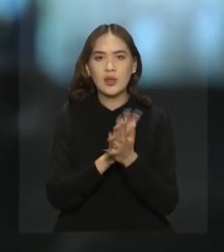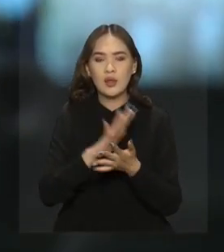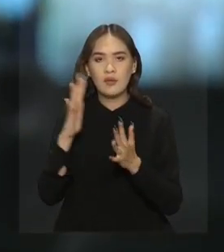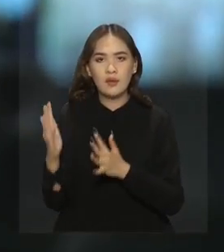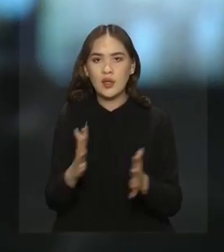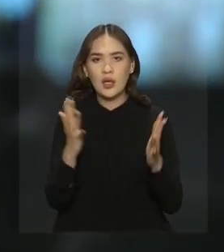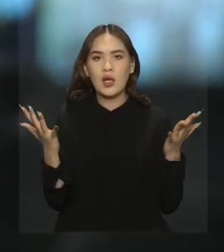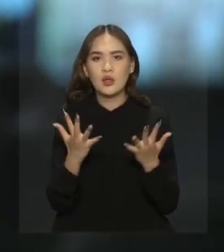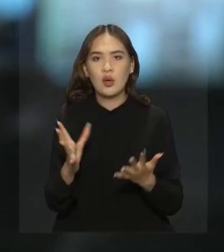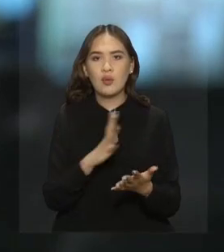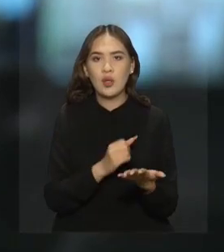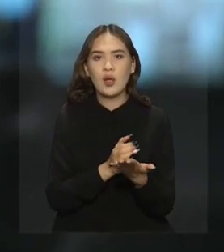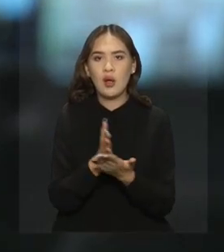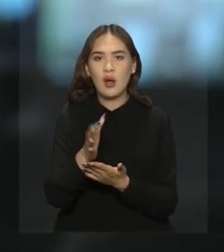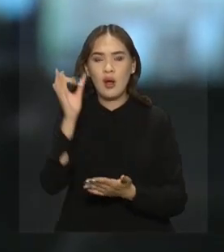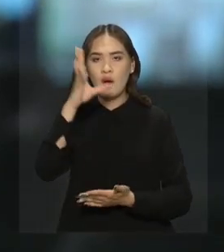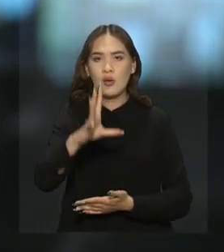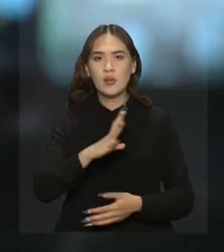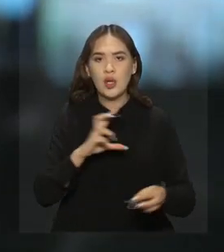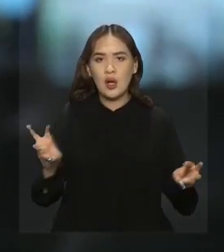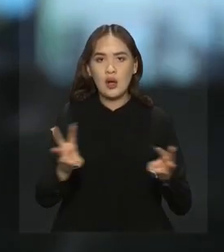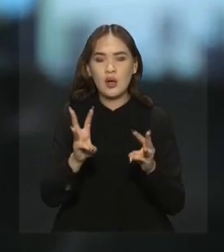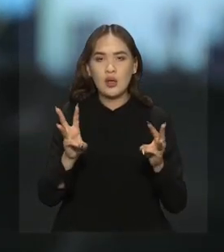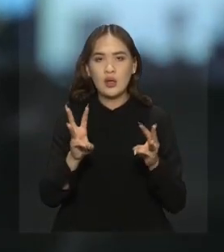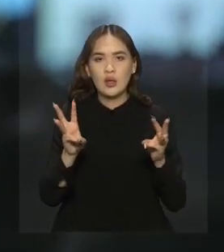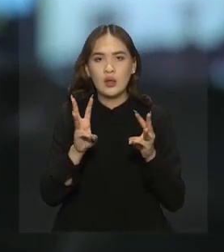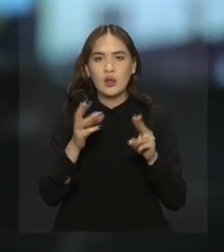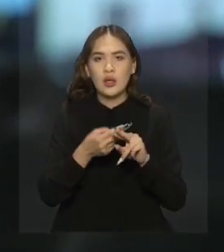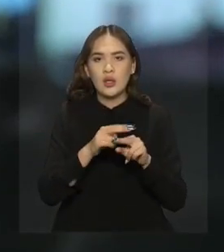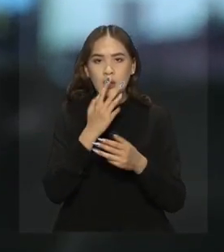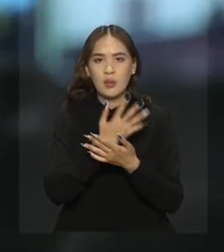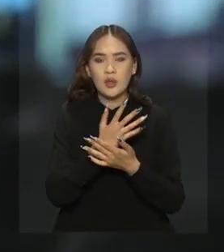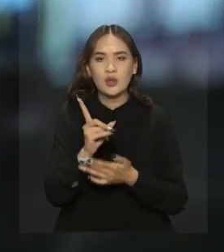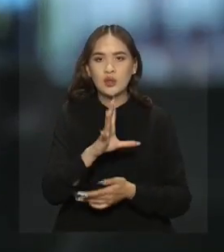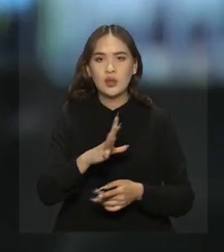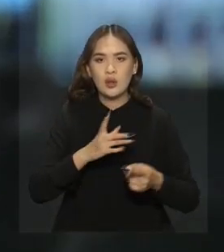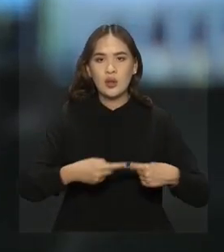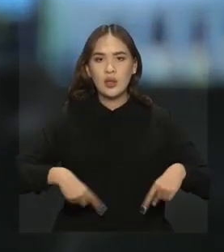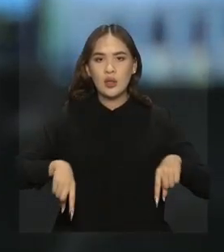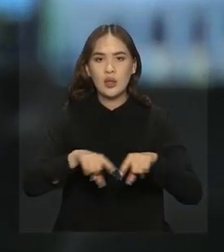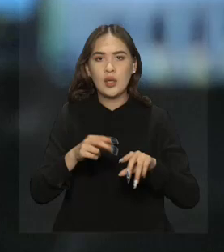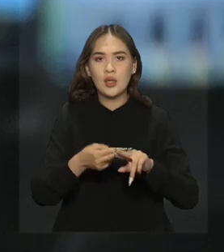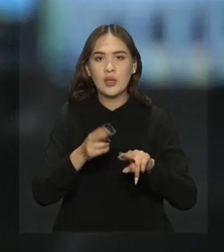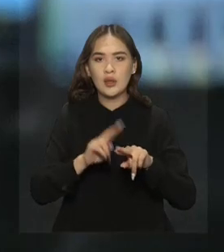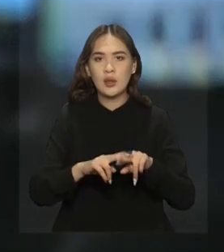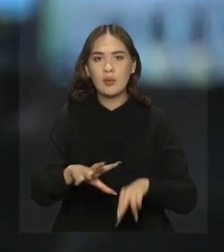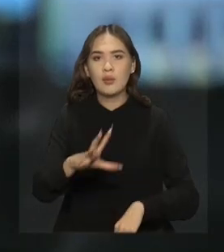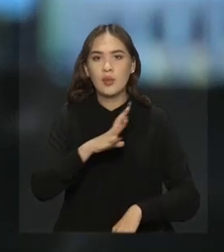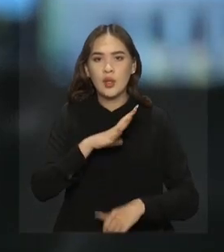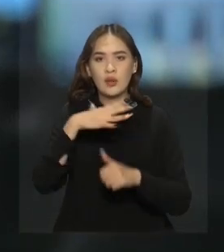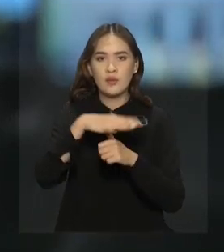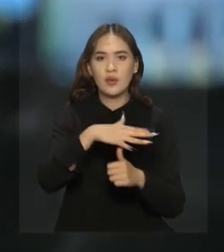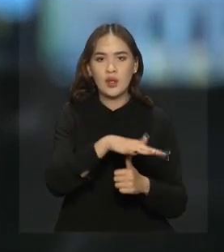который направил огонь в сторону лесничих. Тем более, что у местного лесхоза имелся